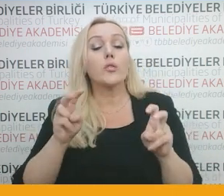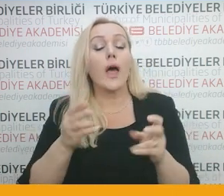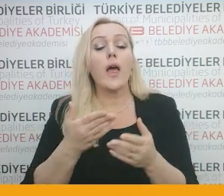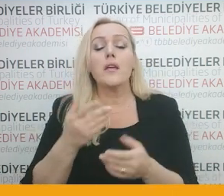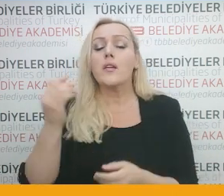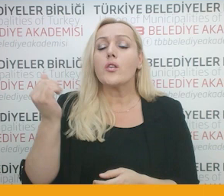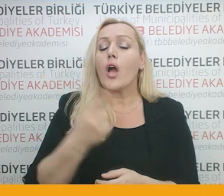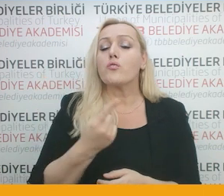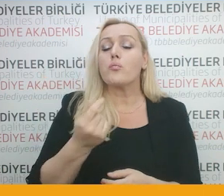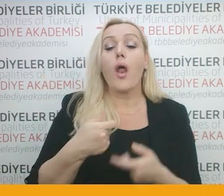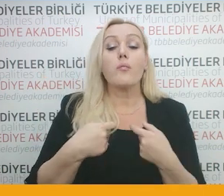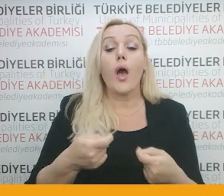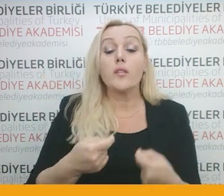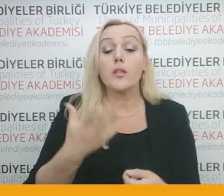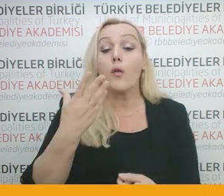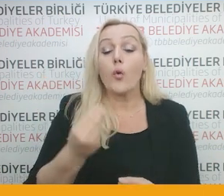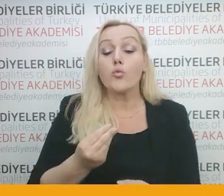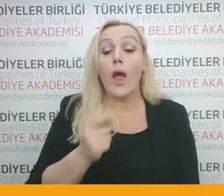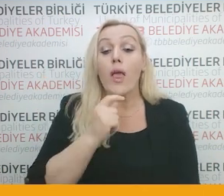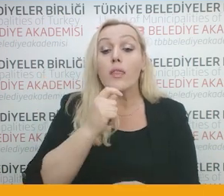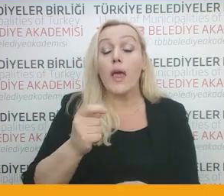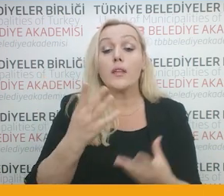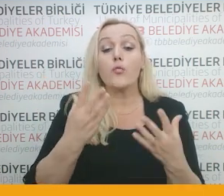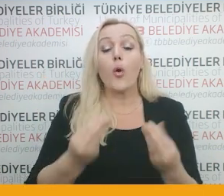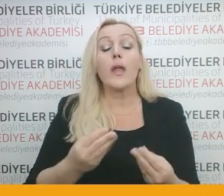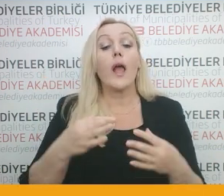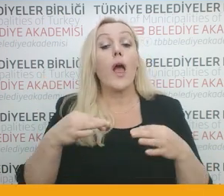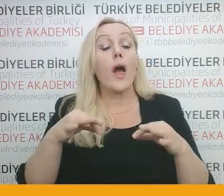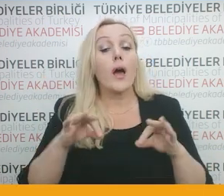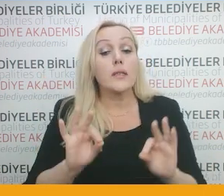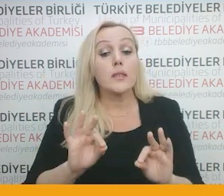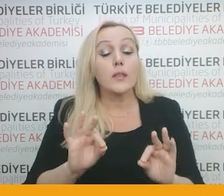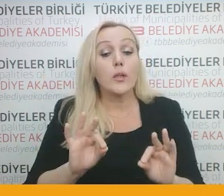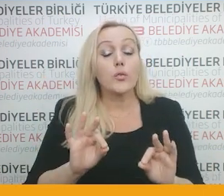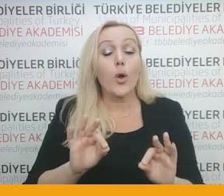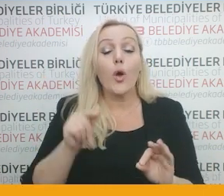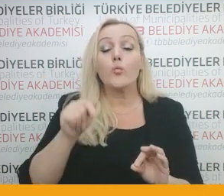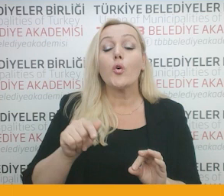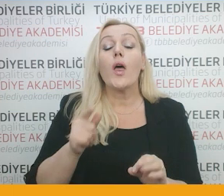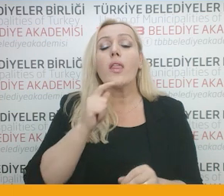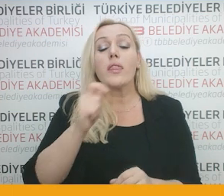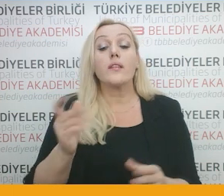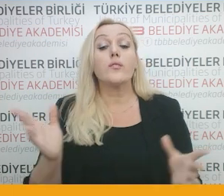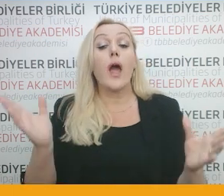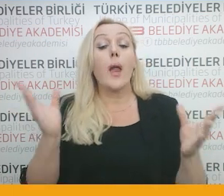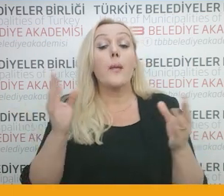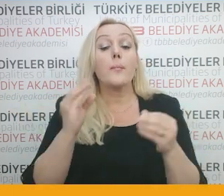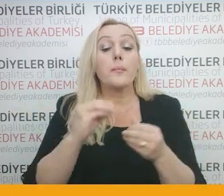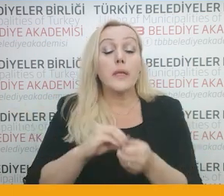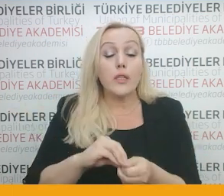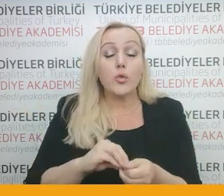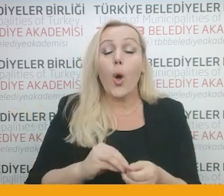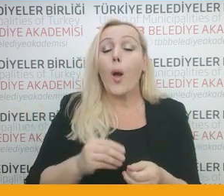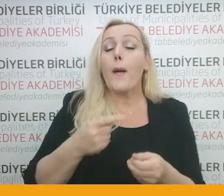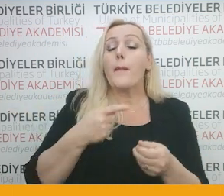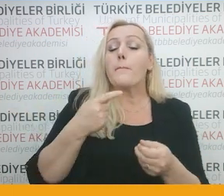öngörüyorsunuz bunları gider teklif haline getiriliyordu. Gider teklifleri mali hizmetlerde birleşiyor. Mali hizmetler bir gider